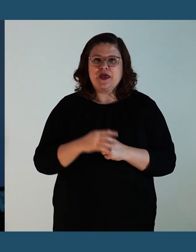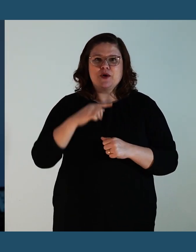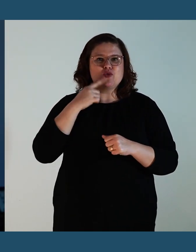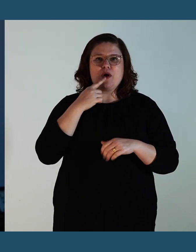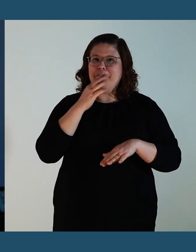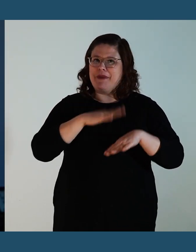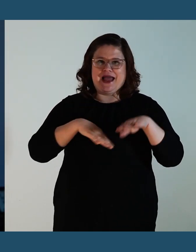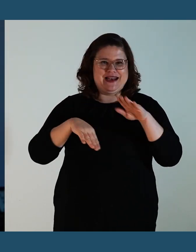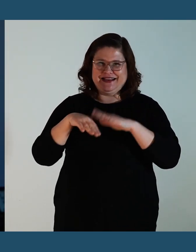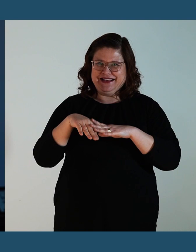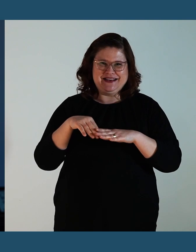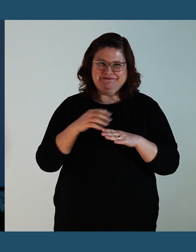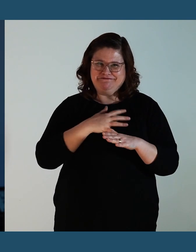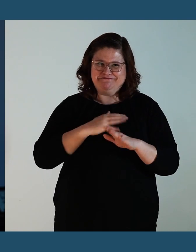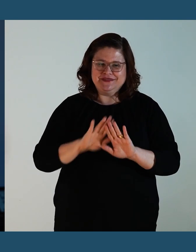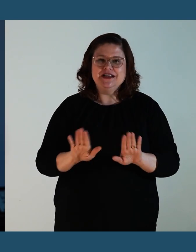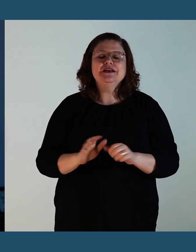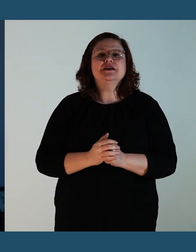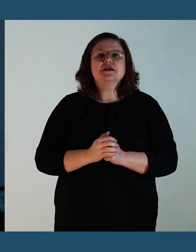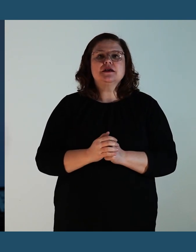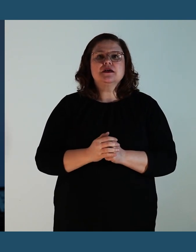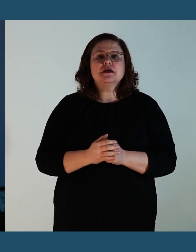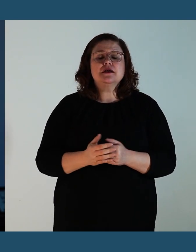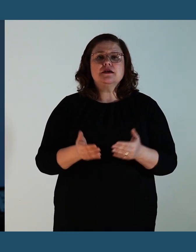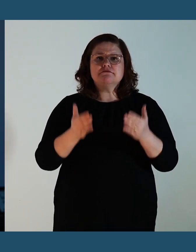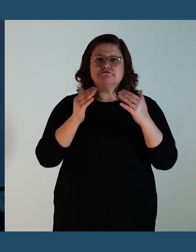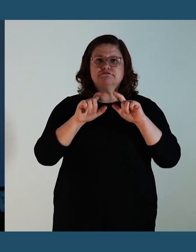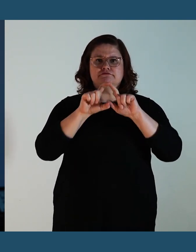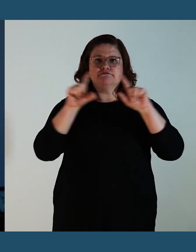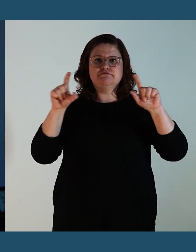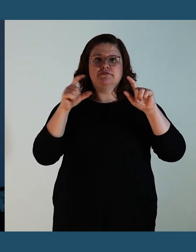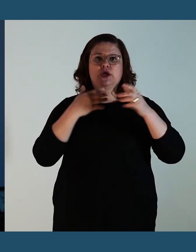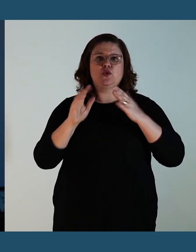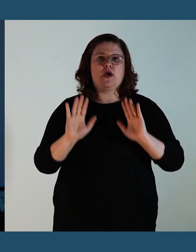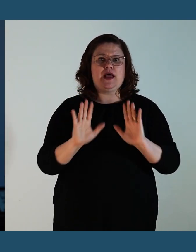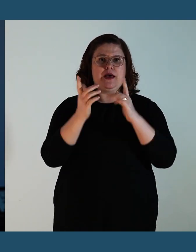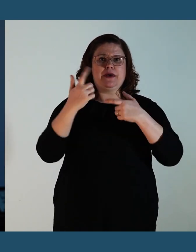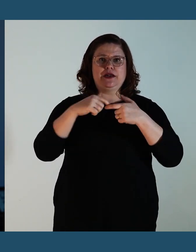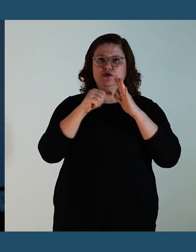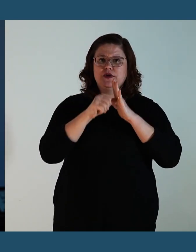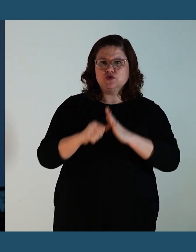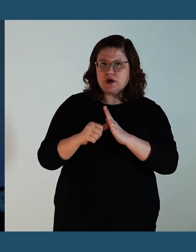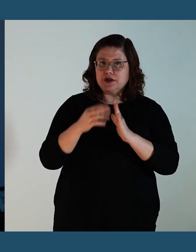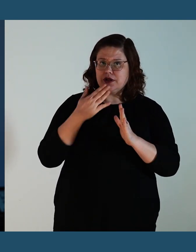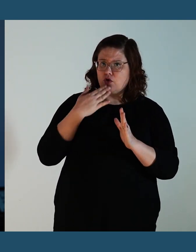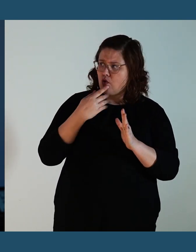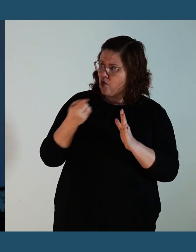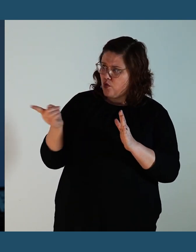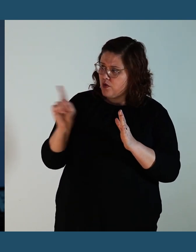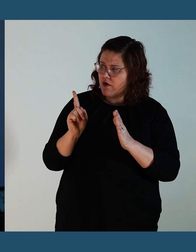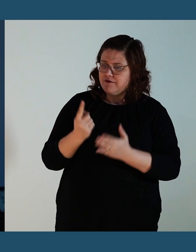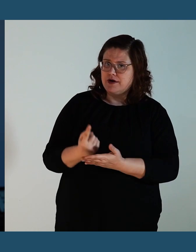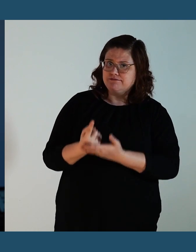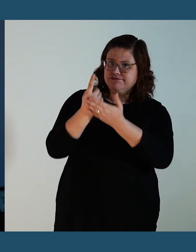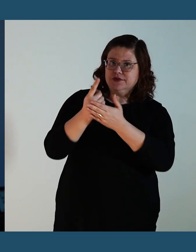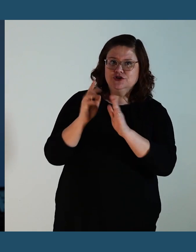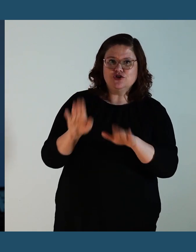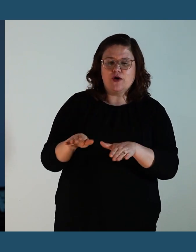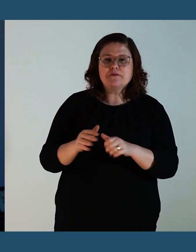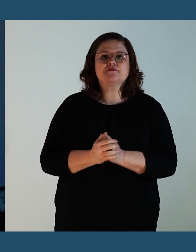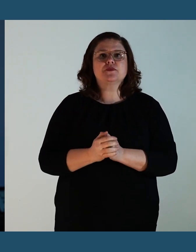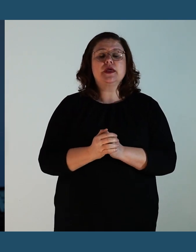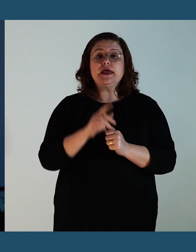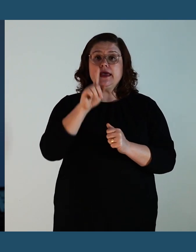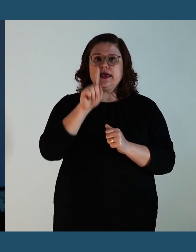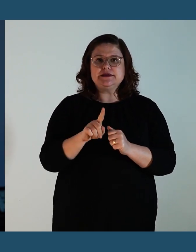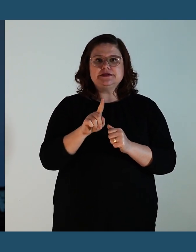puhuta päällekkäin. Puhutaan seuraavaksi työelämän syrjinnästä, jonka joku täällä jo nostikin esille. Mä eka